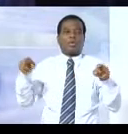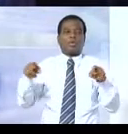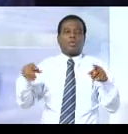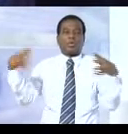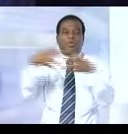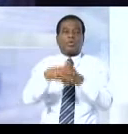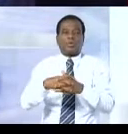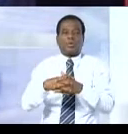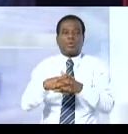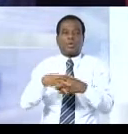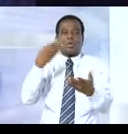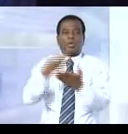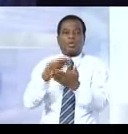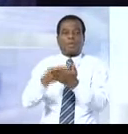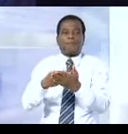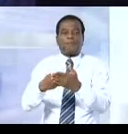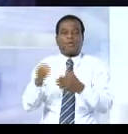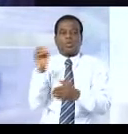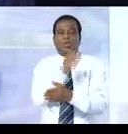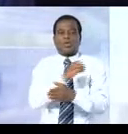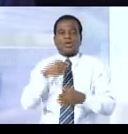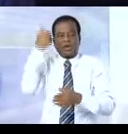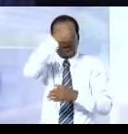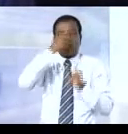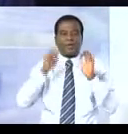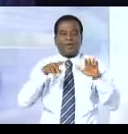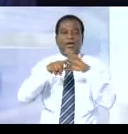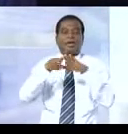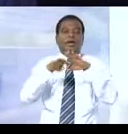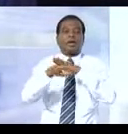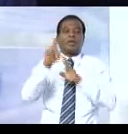l'Union monétaire ouest-africaine dès